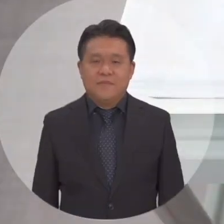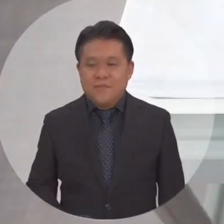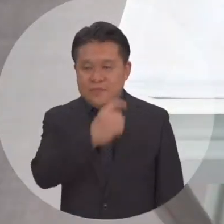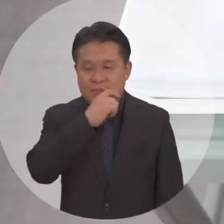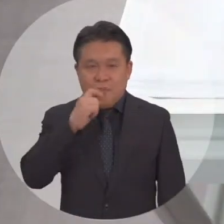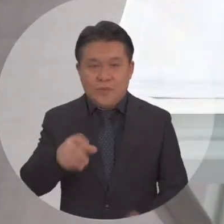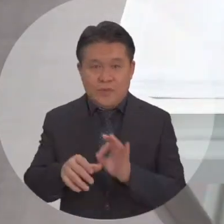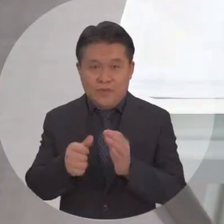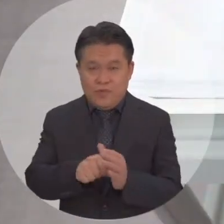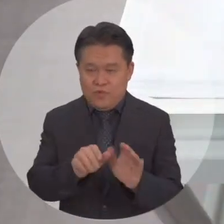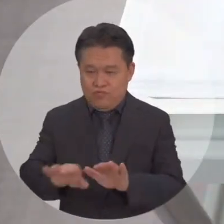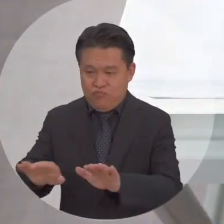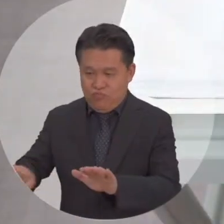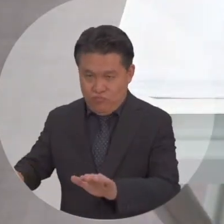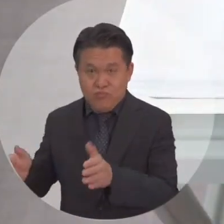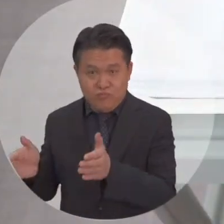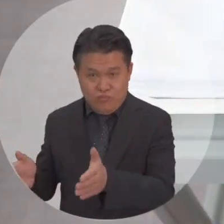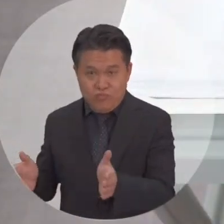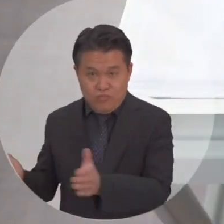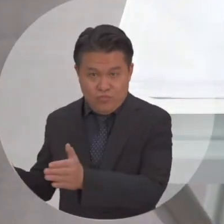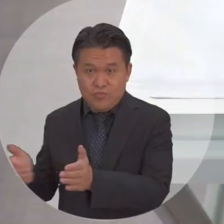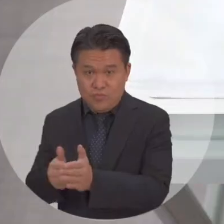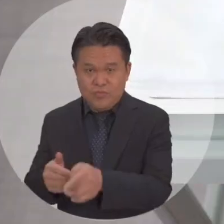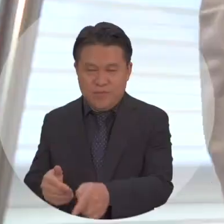필요 물건을 준비합니다.